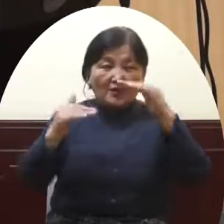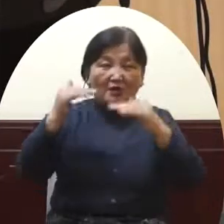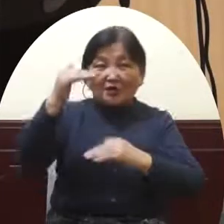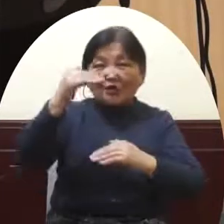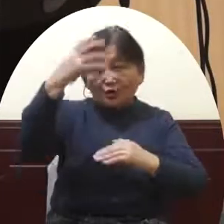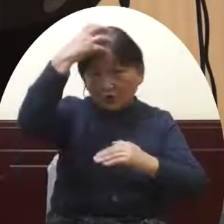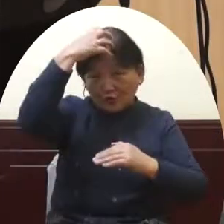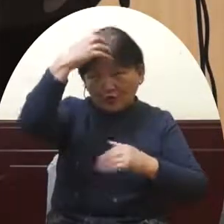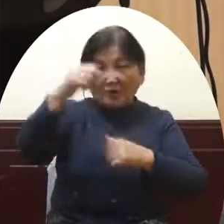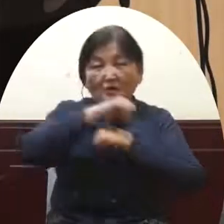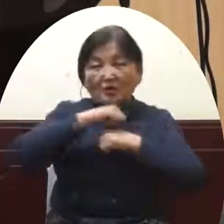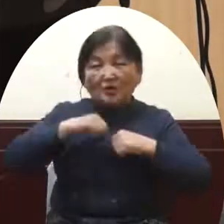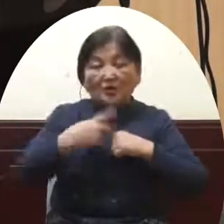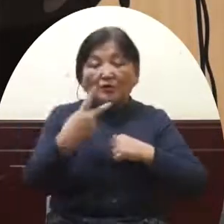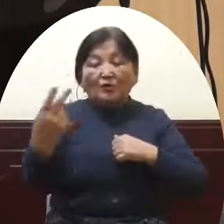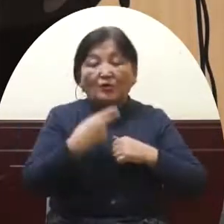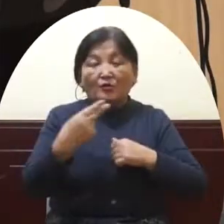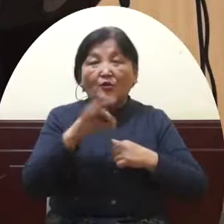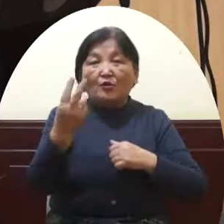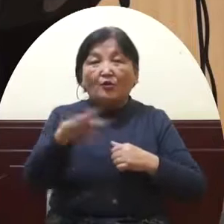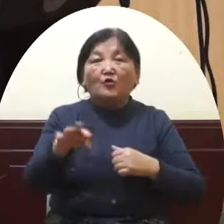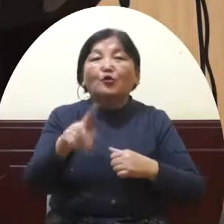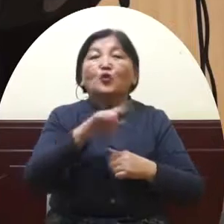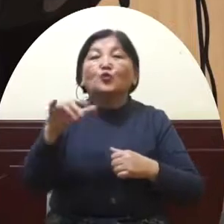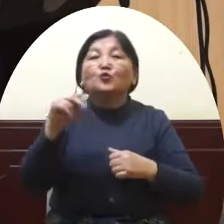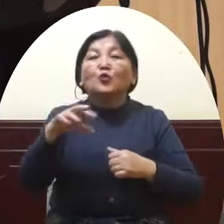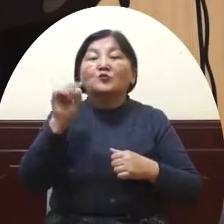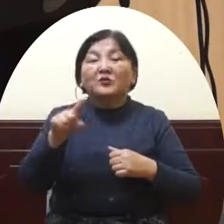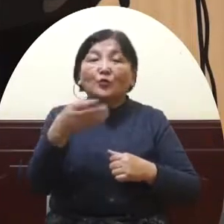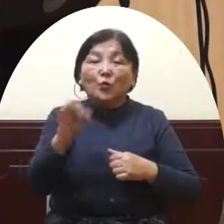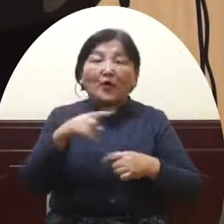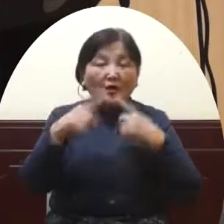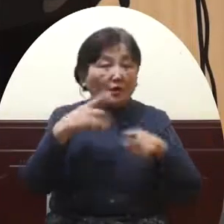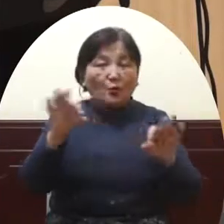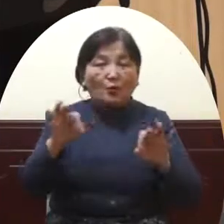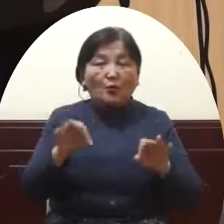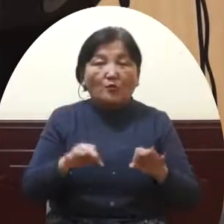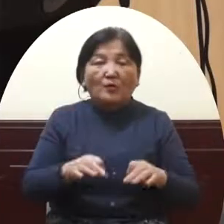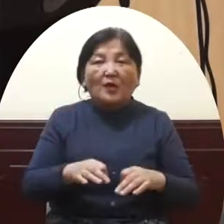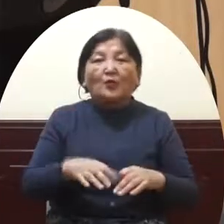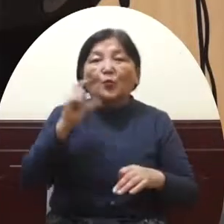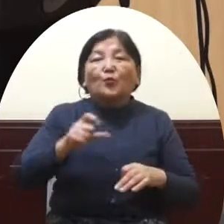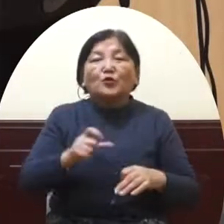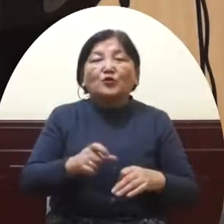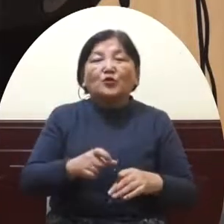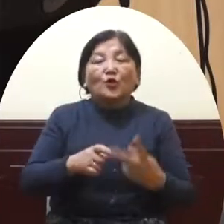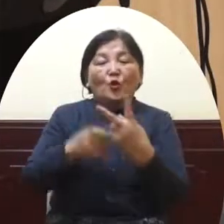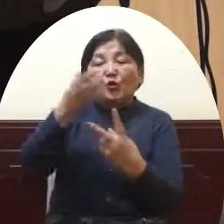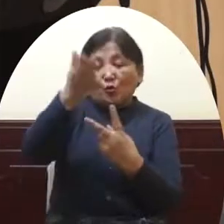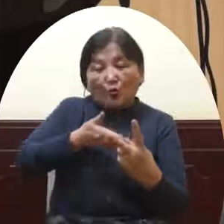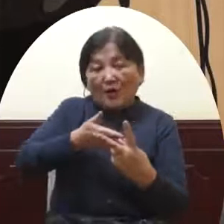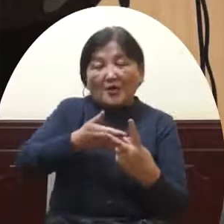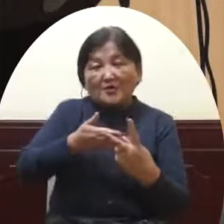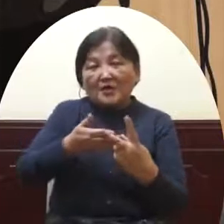зуучлах энэ үүргүүдийг ерөөсөө нэгэн ч гүйцэтгэхгүй байгаа. Зүгээр талцуулаад хуваагаад байгаа. Энэ чинь 1990-аад онд бол яг